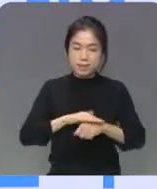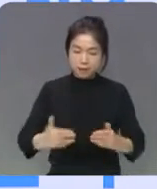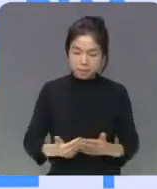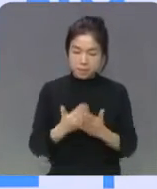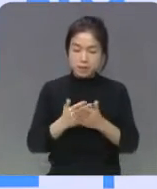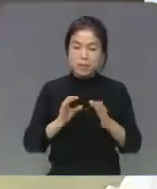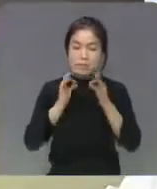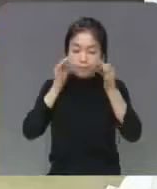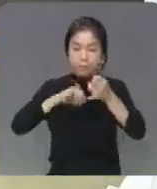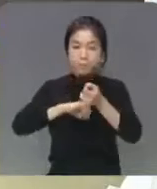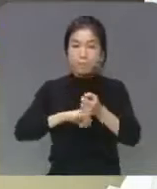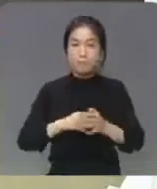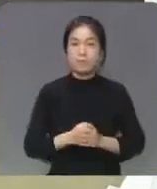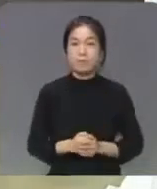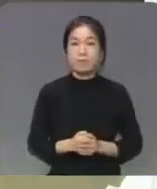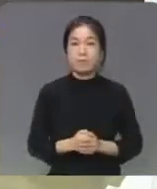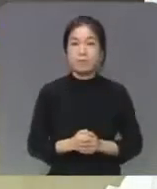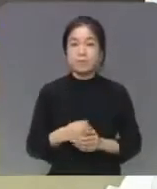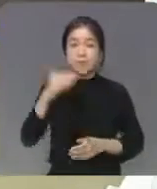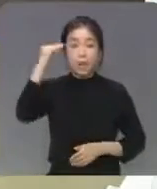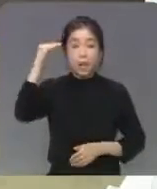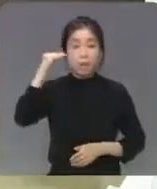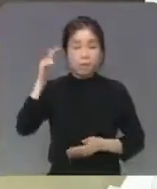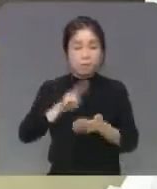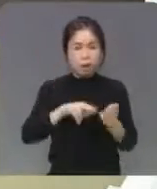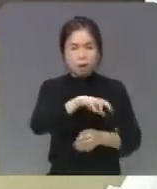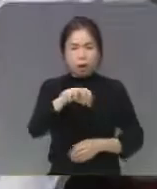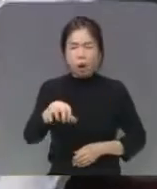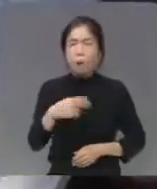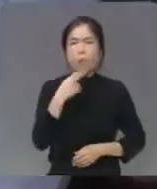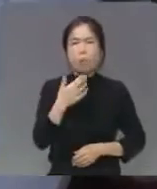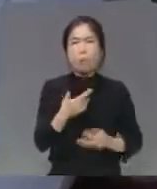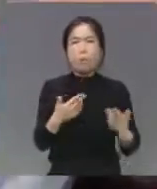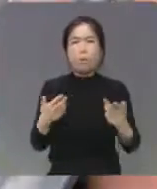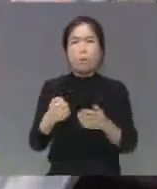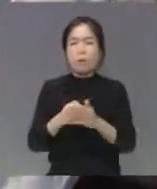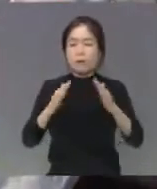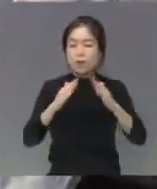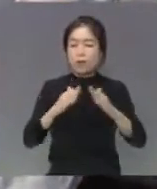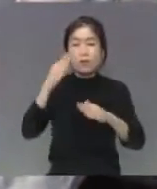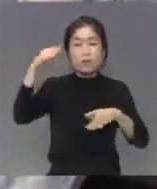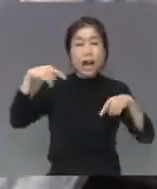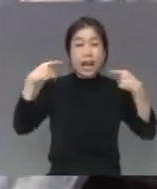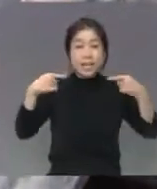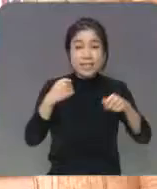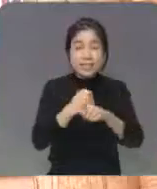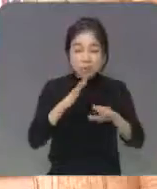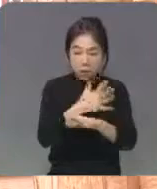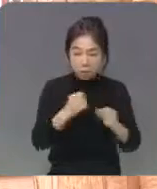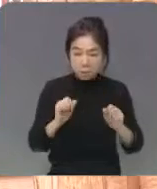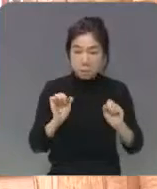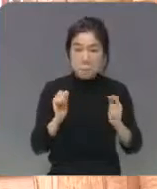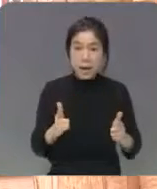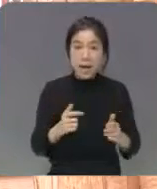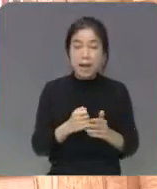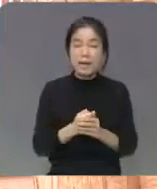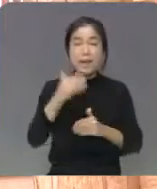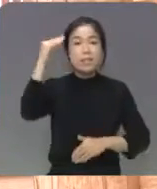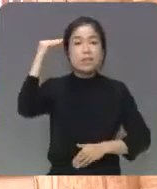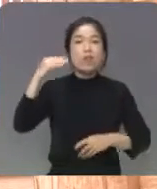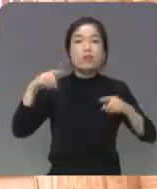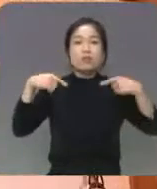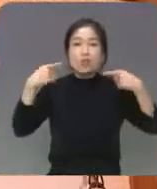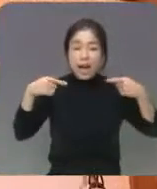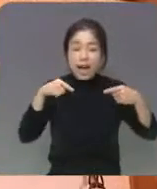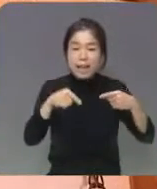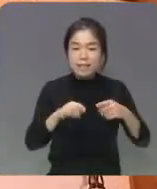하겠습니다 국내에서 판로가 박당 치 않았던 전주 한지 이번 협약을 계기로 전주 한지의 세계화는